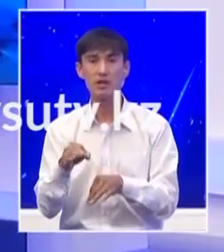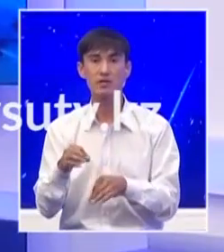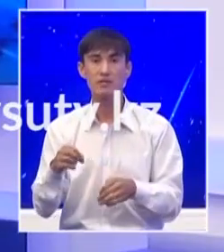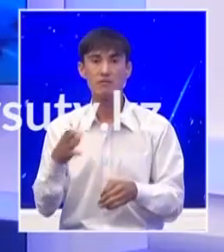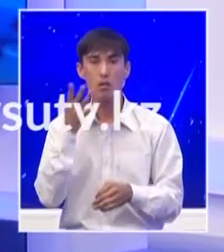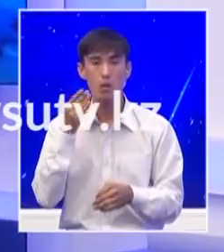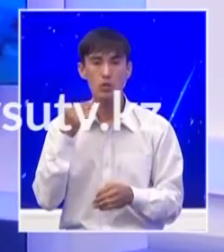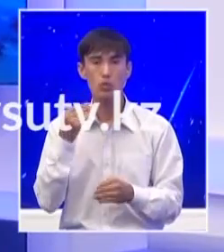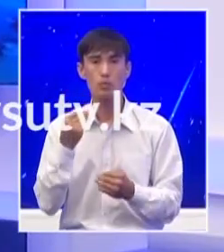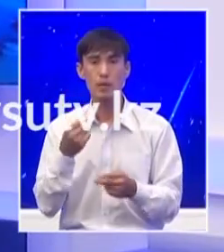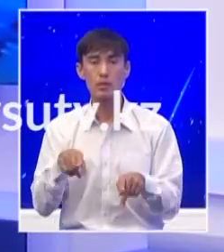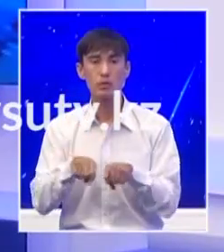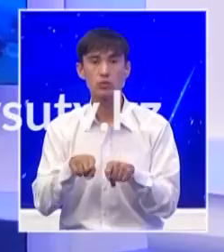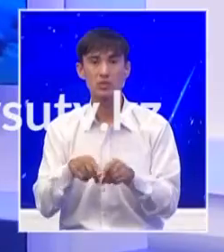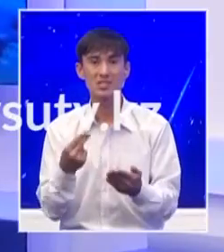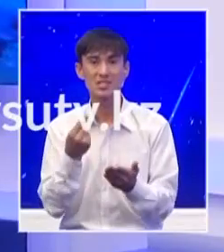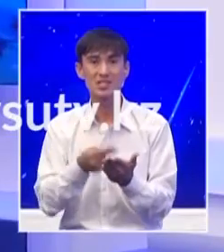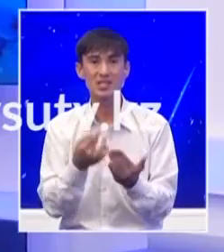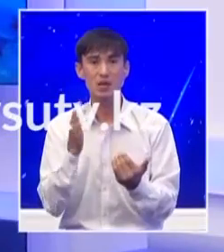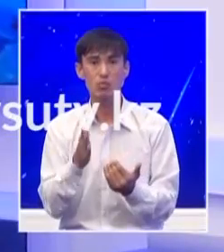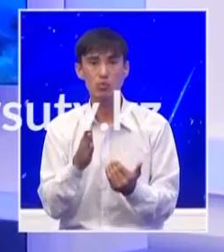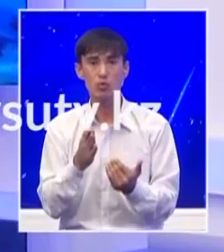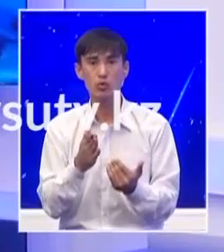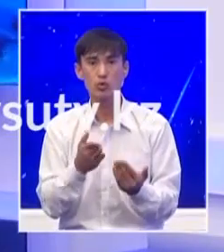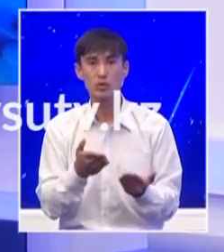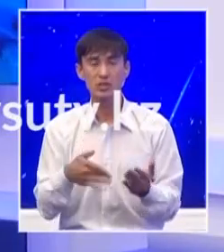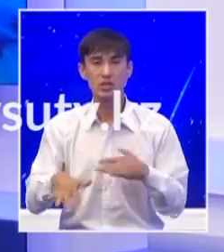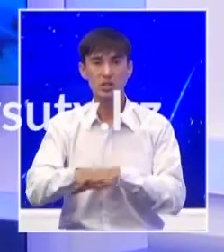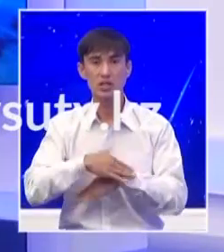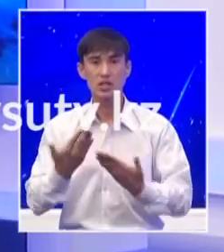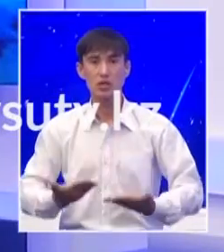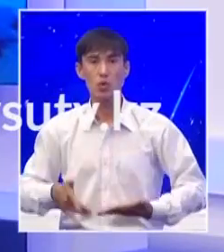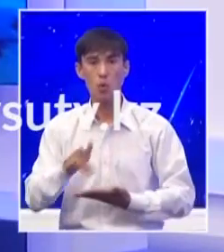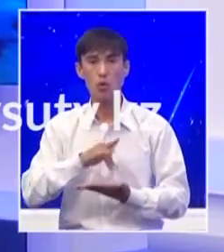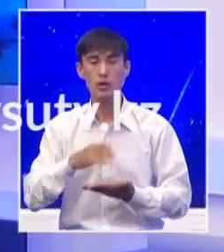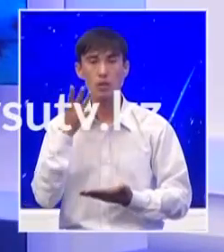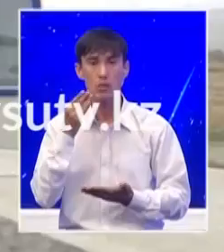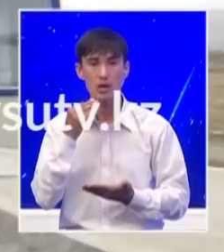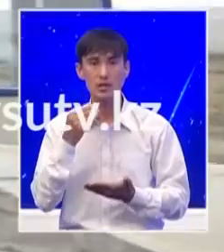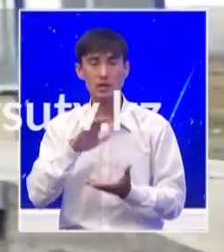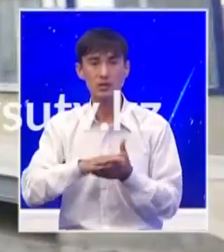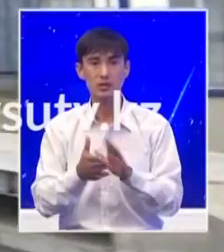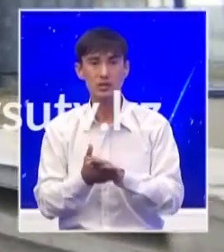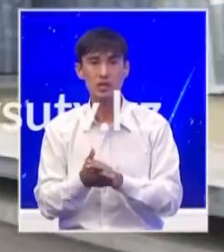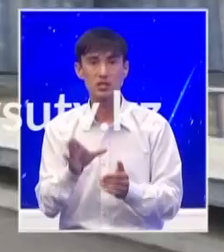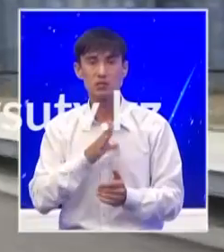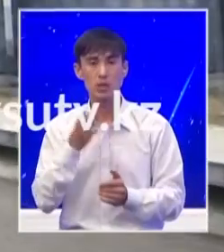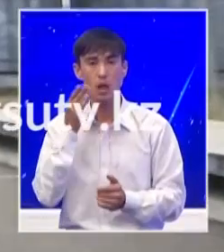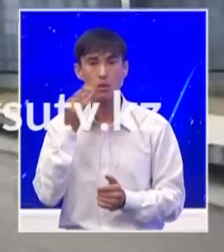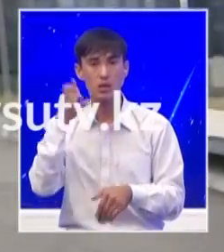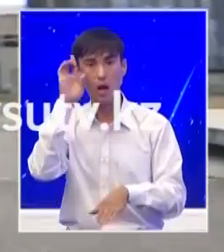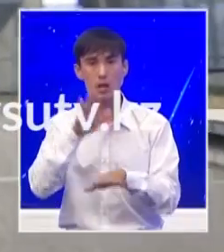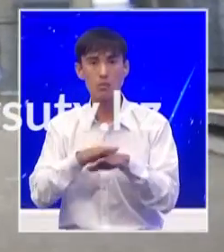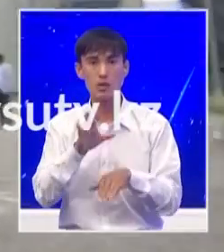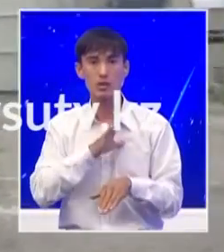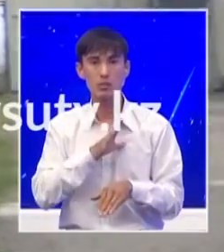доступна по привлекательной цене для жителей мегаполиса и агломерации. Об этом было подписано соглашение между акиматом Алматы и национальной